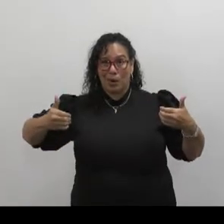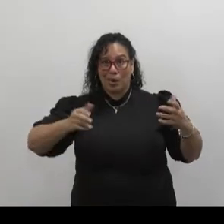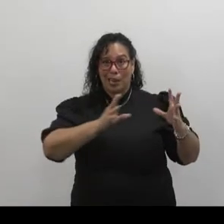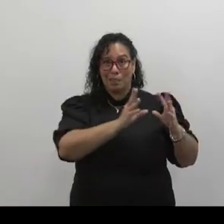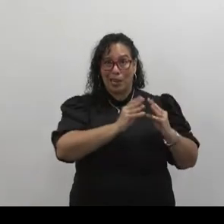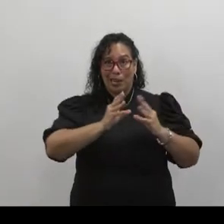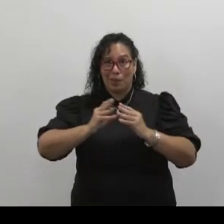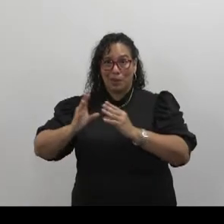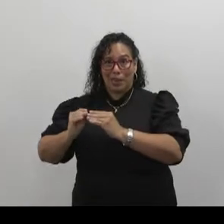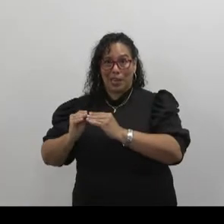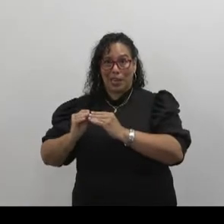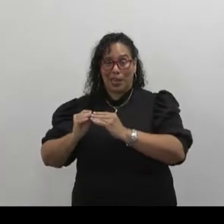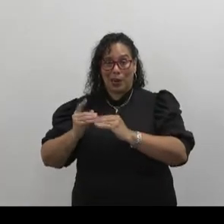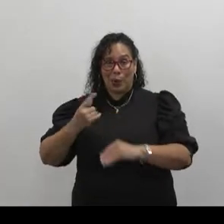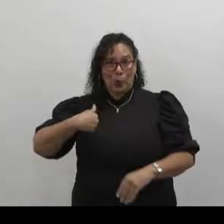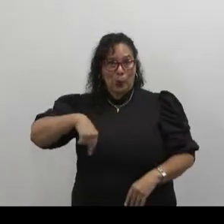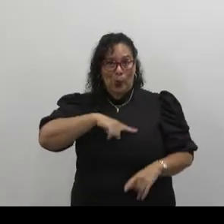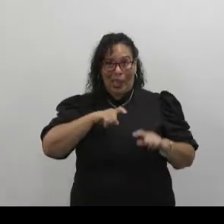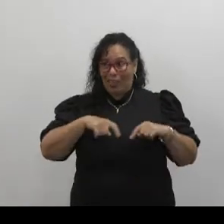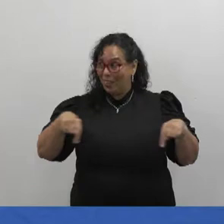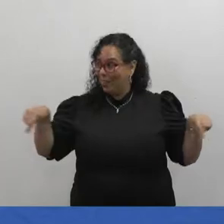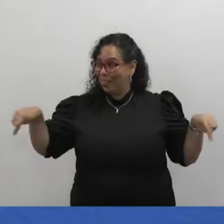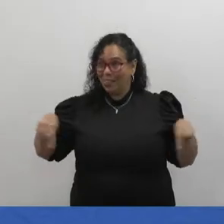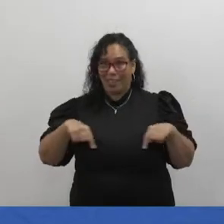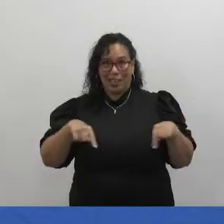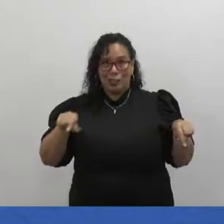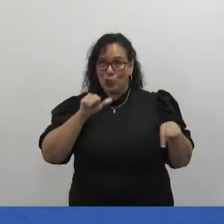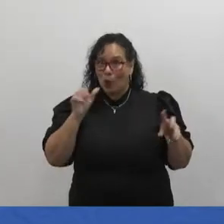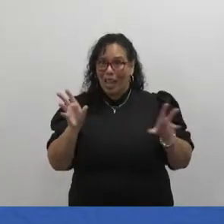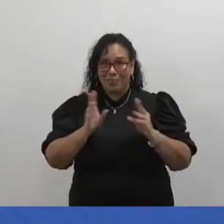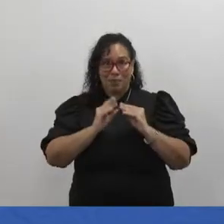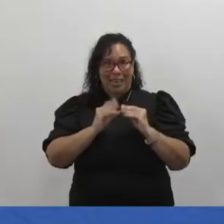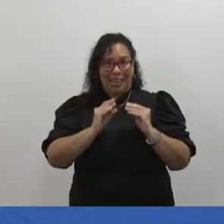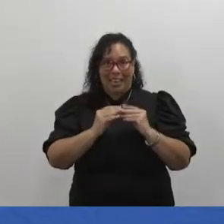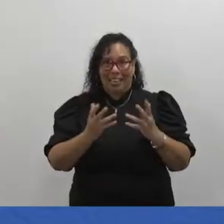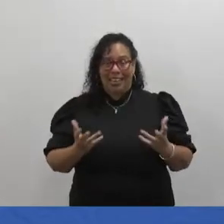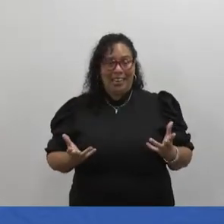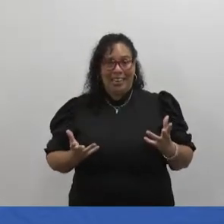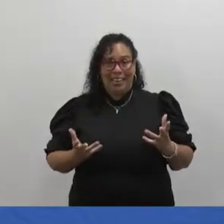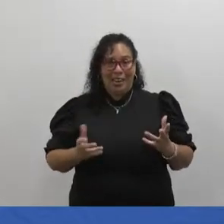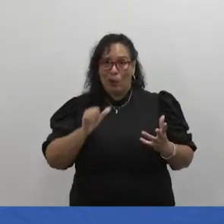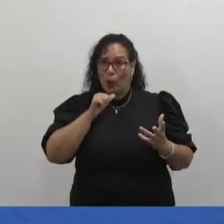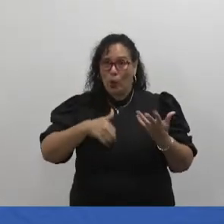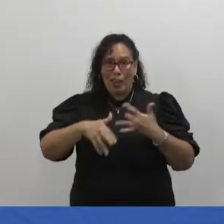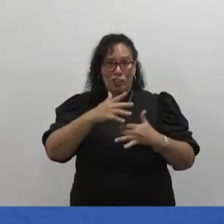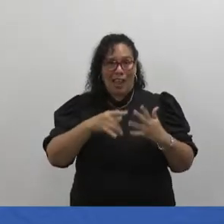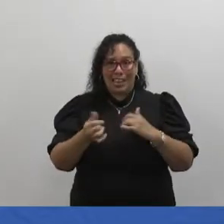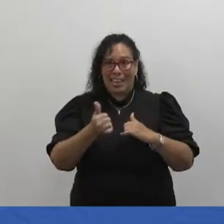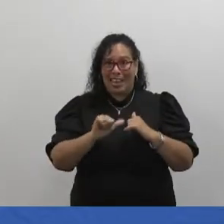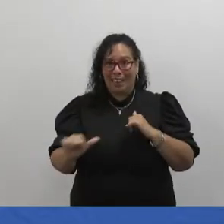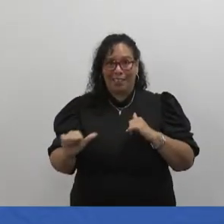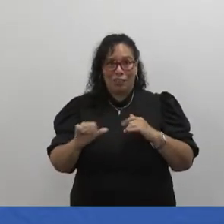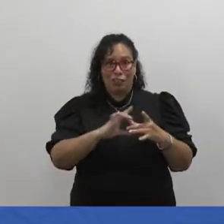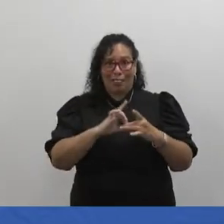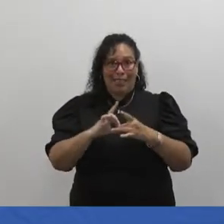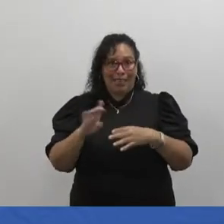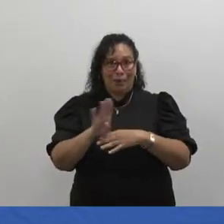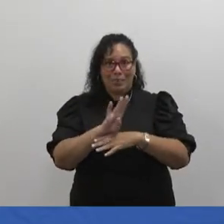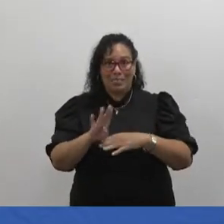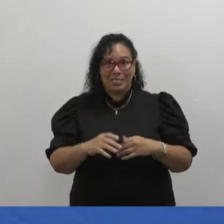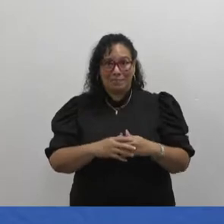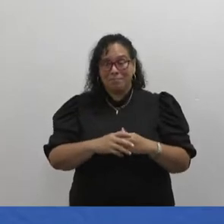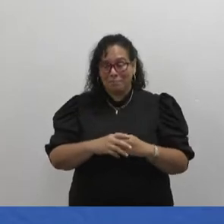chung dương ọt cơ nạ cam bà ca nóng ọt bà chung châu khí nìa tế dương đừng ọt khí nìa bà chung mà nữ khăn nông của nạ cam bà ca rồi bỏ dương niềm mùi mùi